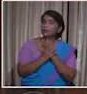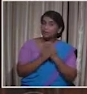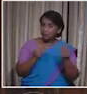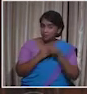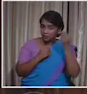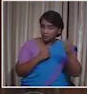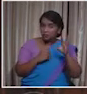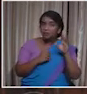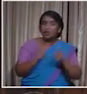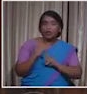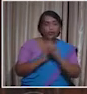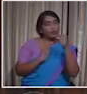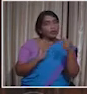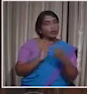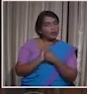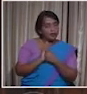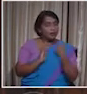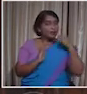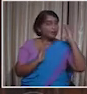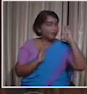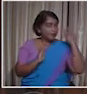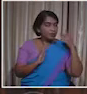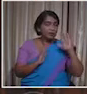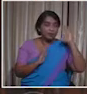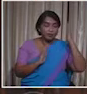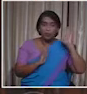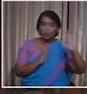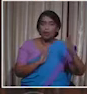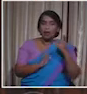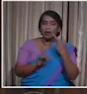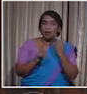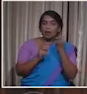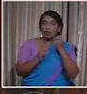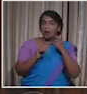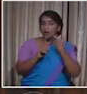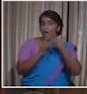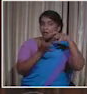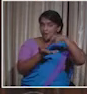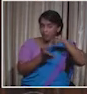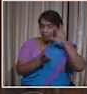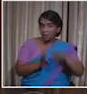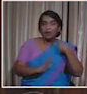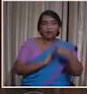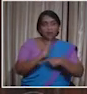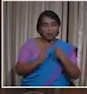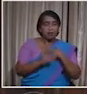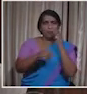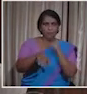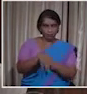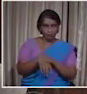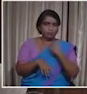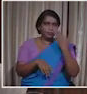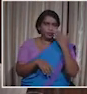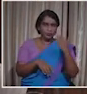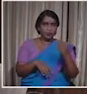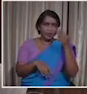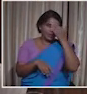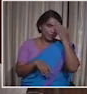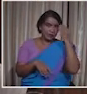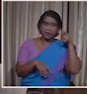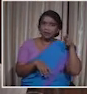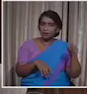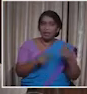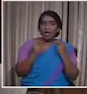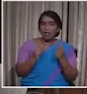பொருளாதார வலயங்களை நிர்மாணிப்பதன் ஊடாக இலங்கைக்கு முதலீட்டினை கொண்டு வர முடியும். தமிழ் மக்களுக்கு அவசரகால சட்டம், வெள்ளைவான் கைது, போலீஸ் சட்டம் ஆகியன